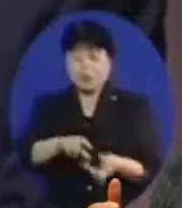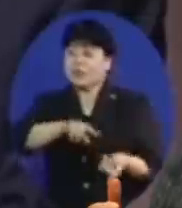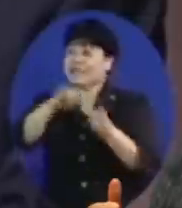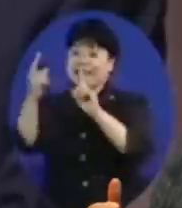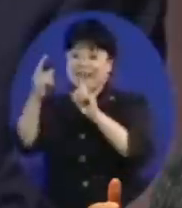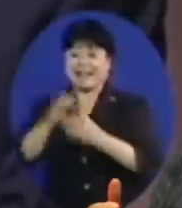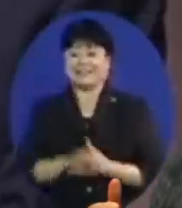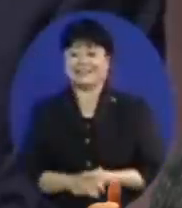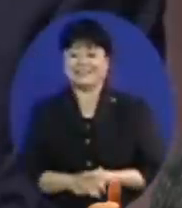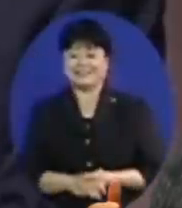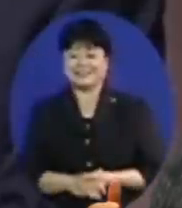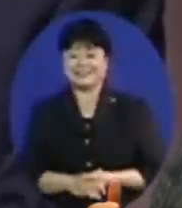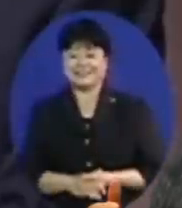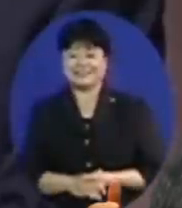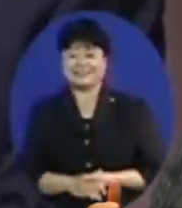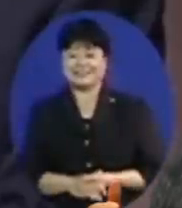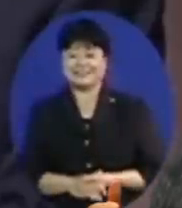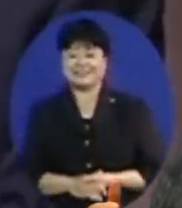말하는 것입니다.